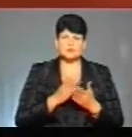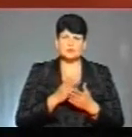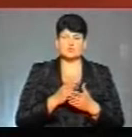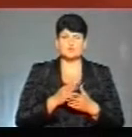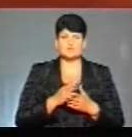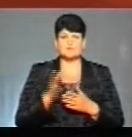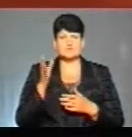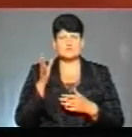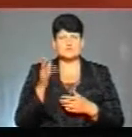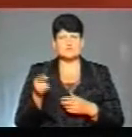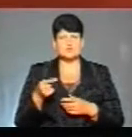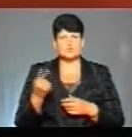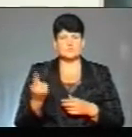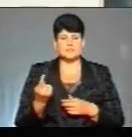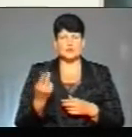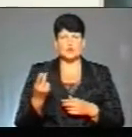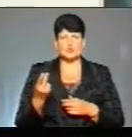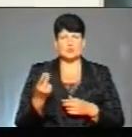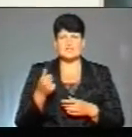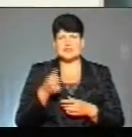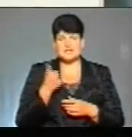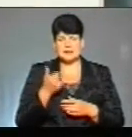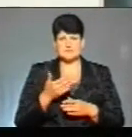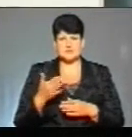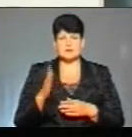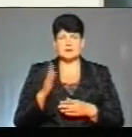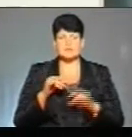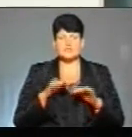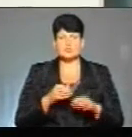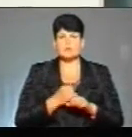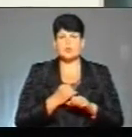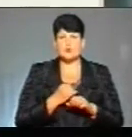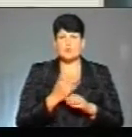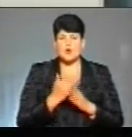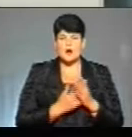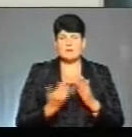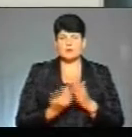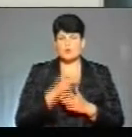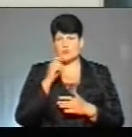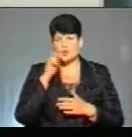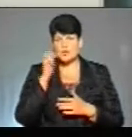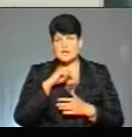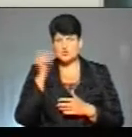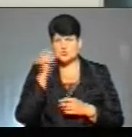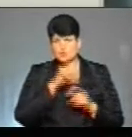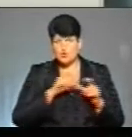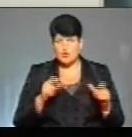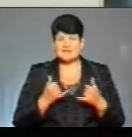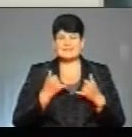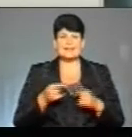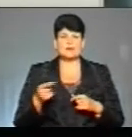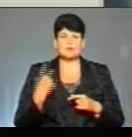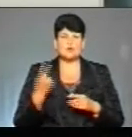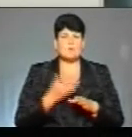на Тернопільщині? Другий рік поспіль діє програма нової української школи. Для Тернопільської